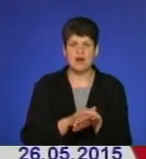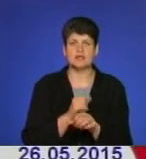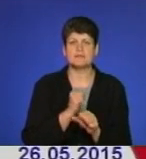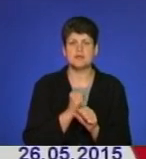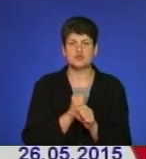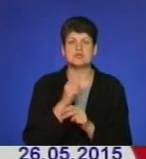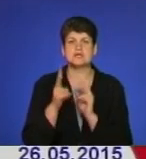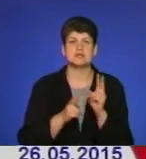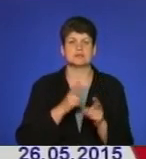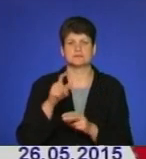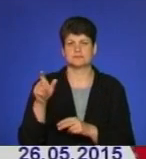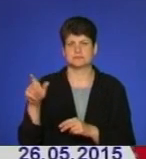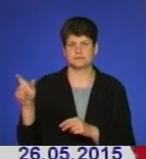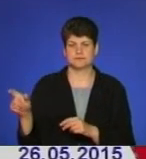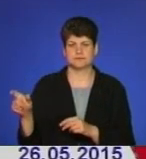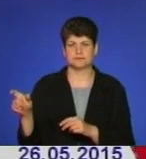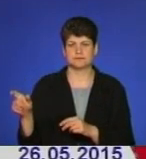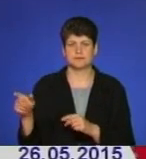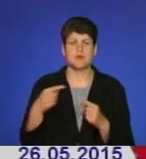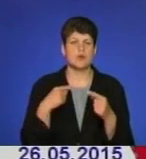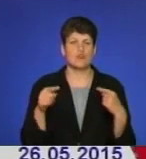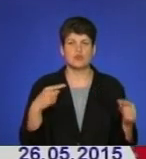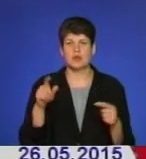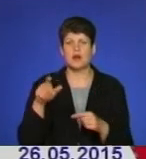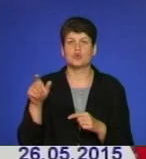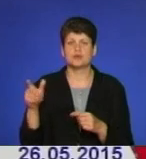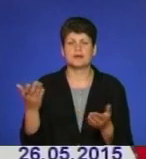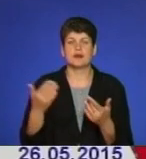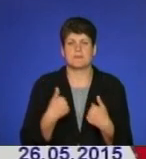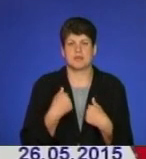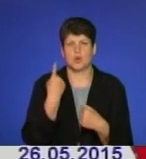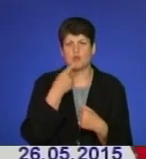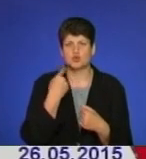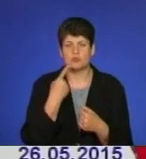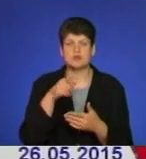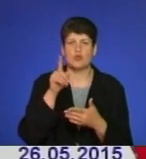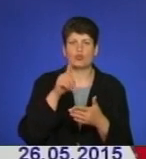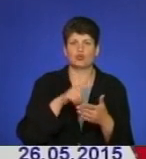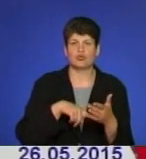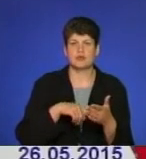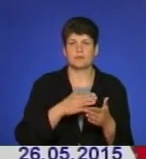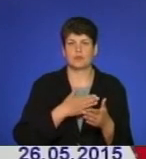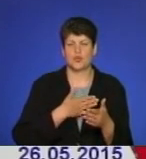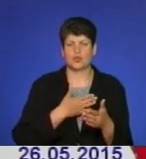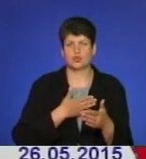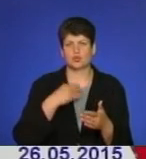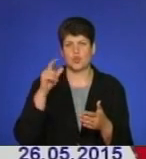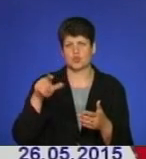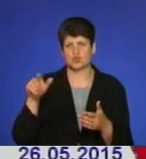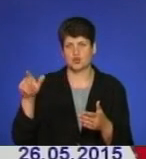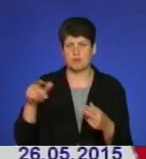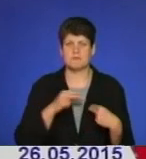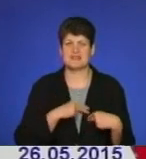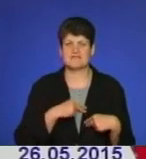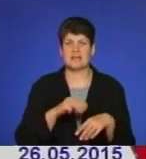за скаргами від громадян. Будь-яка людина, яка мені особисто або довіреним мною особам,